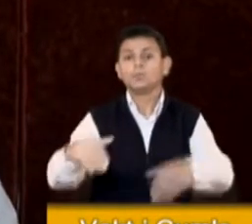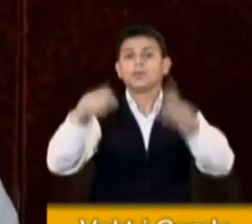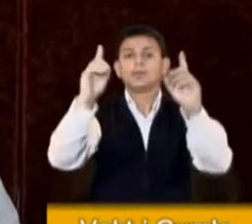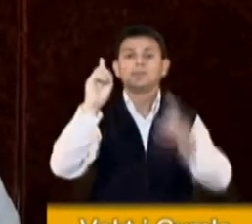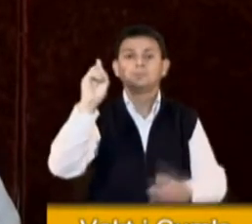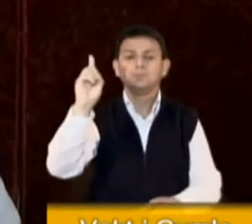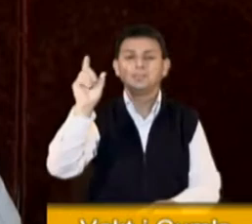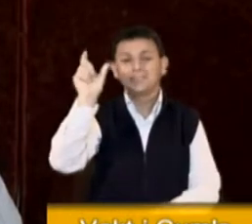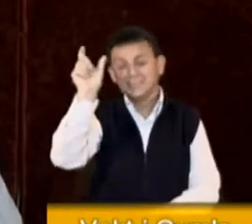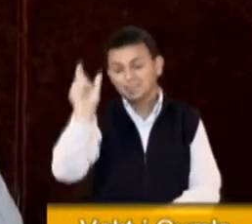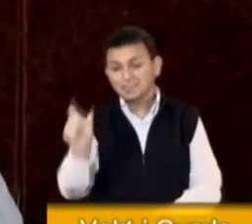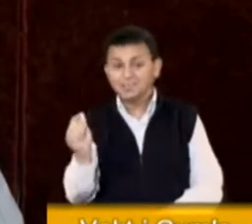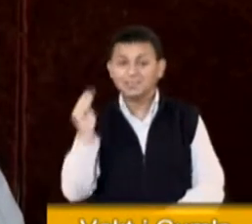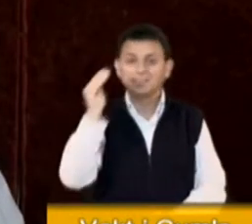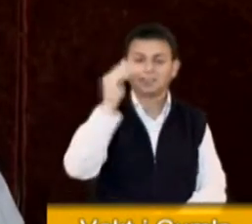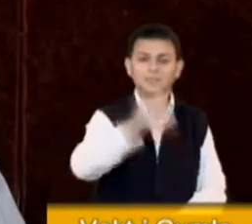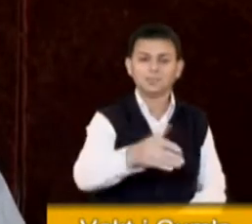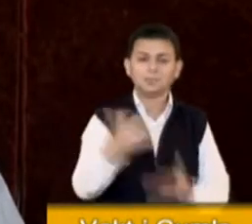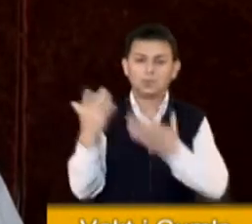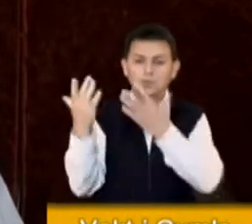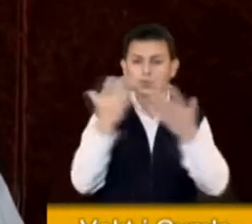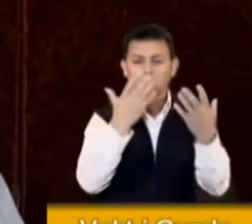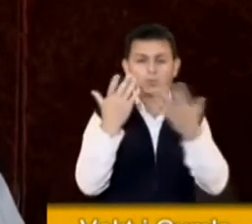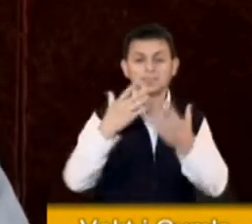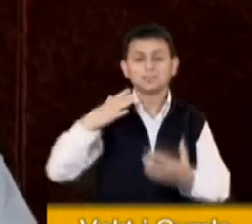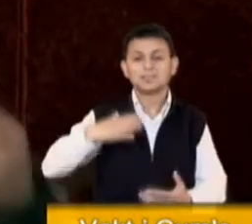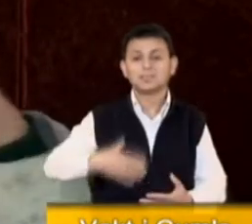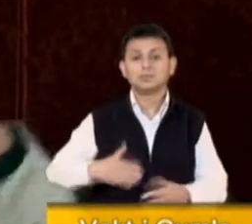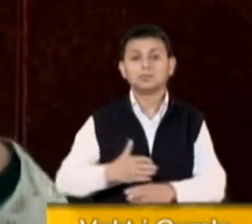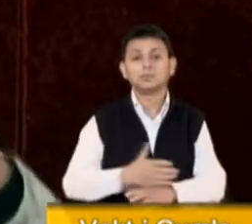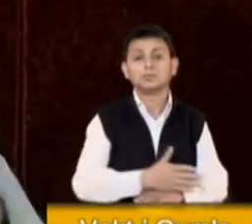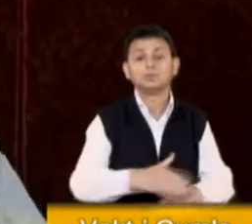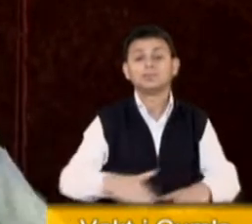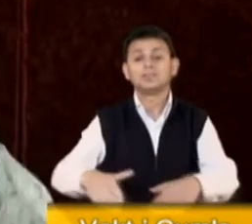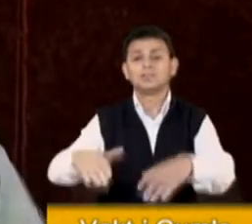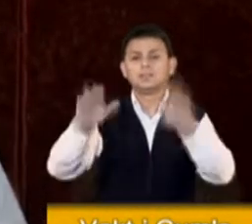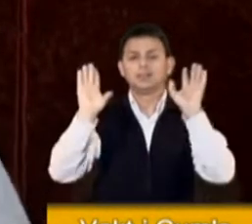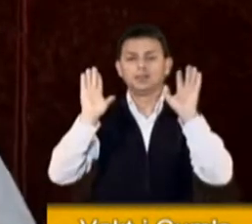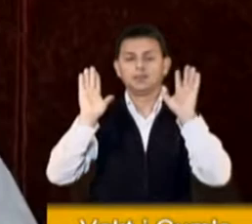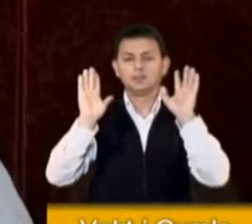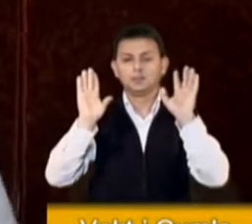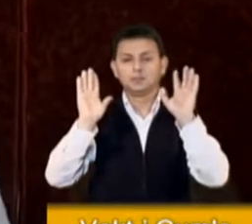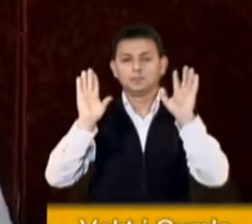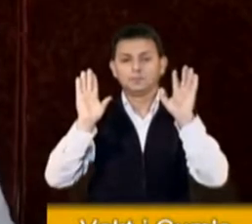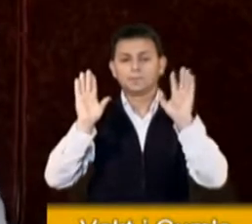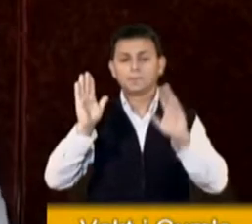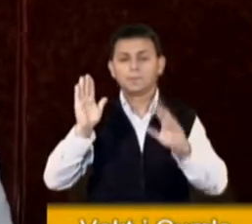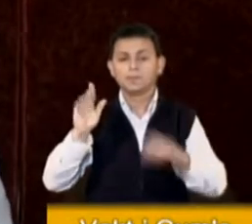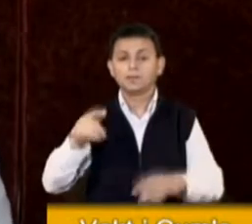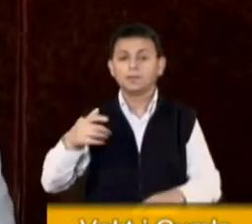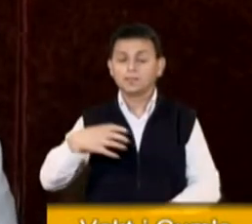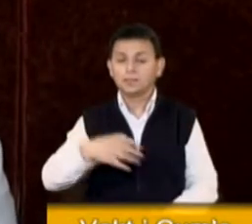Onun yerine, ona gitme yerine kendimiz okuyacağız. Hatta kendi etkilenen kişi de aynı